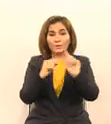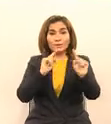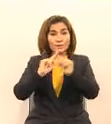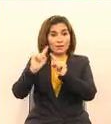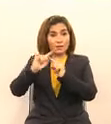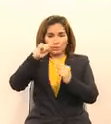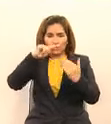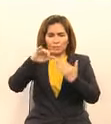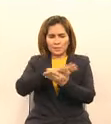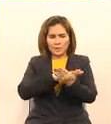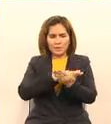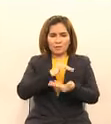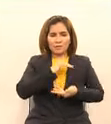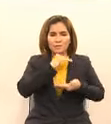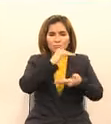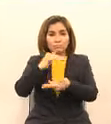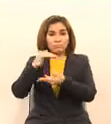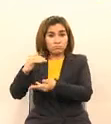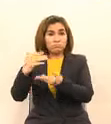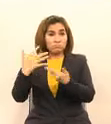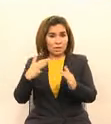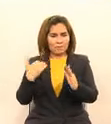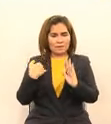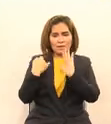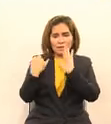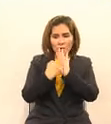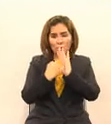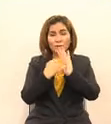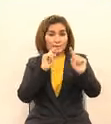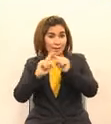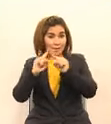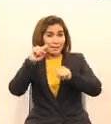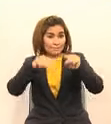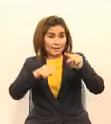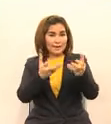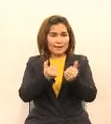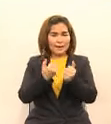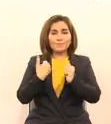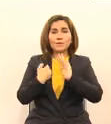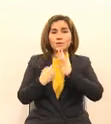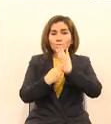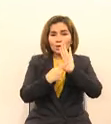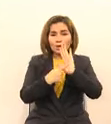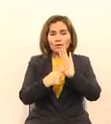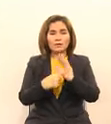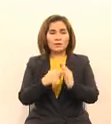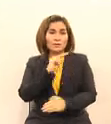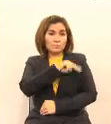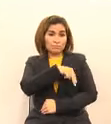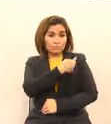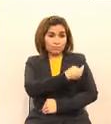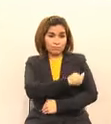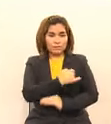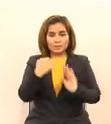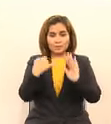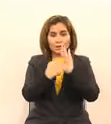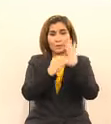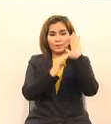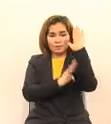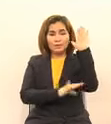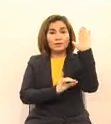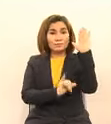างๆเรียบร้อยแล้วนะครับซึ่งมีหลายจังหวัดได้รับอุปกรณ์ไปแล้วนะครับเช่นที่สำนักงานสาธารณสุขจังหวัดยะลานะ